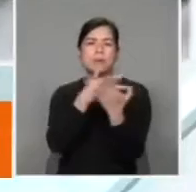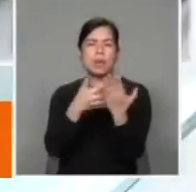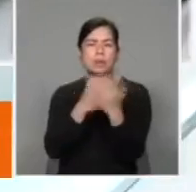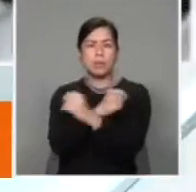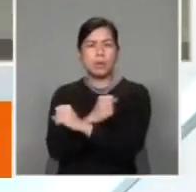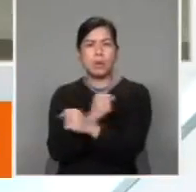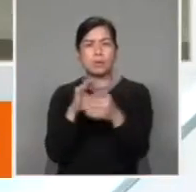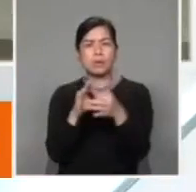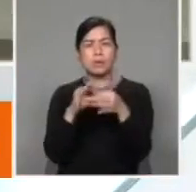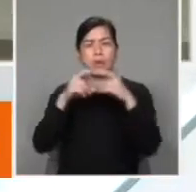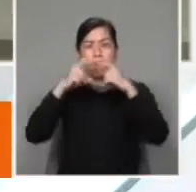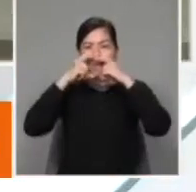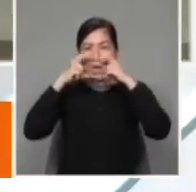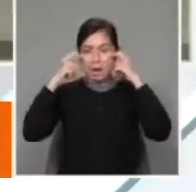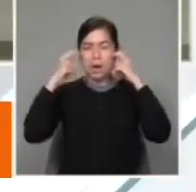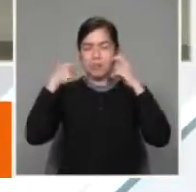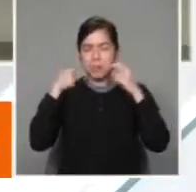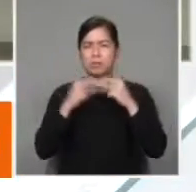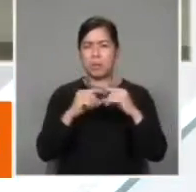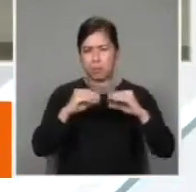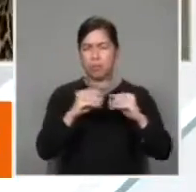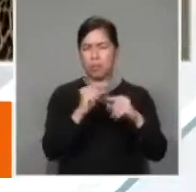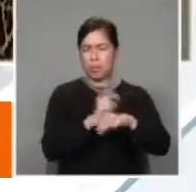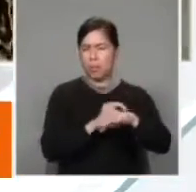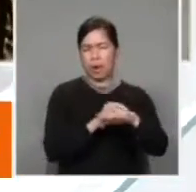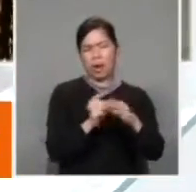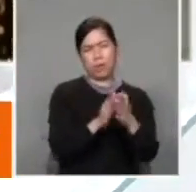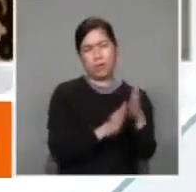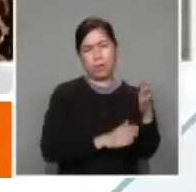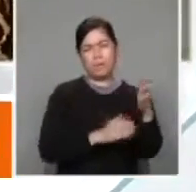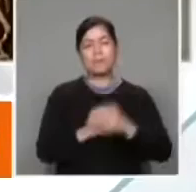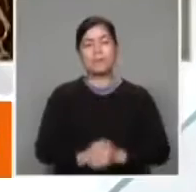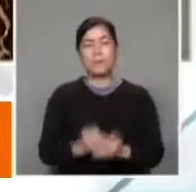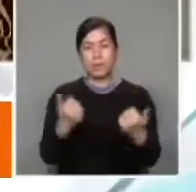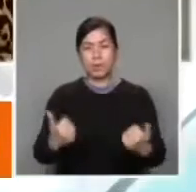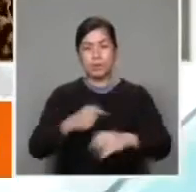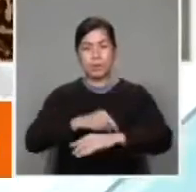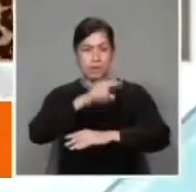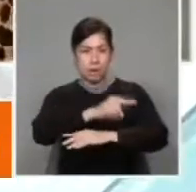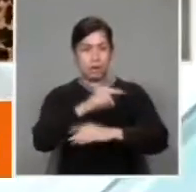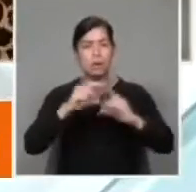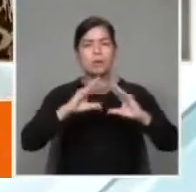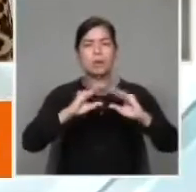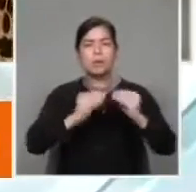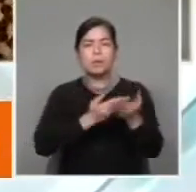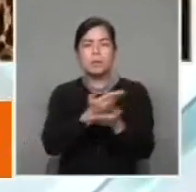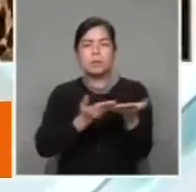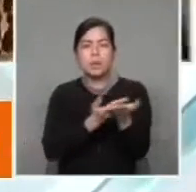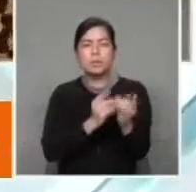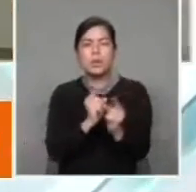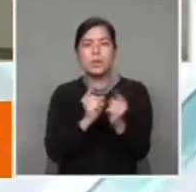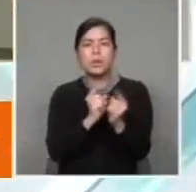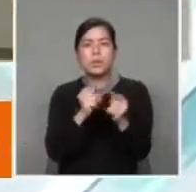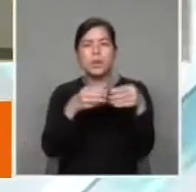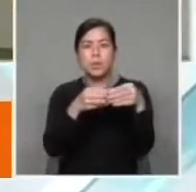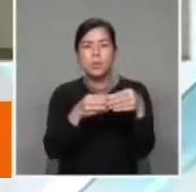มหน้ากากอนามัยเพิ่มเติมนานหลายชั่วโมงคือประชุมกันนานมากนะครับแล้วก็ในช่วงบ่ายวันนี้เนี่ยก็จะมีการประชุมหารือกับผู้ประกอบการ